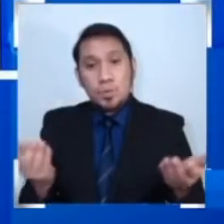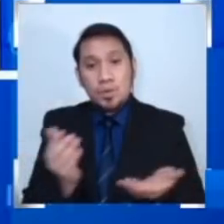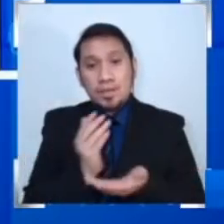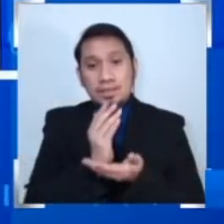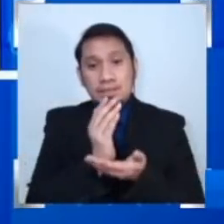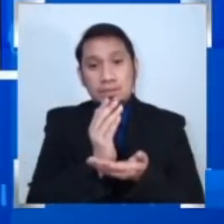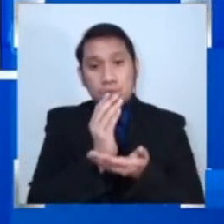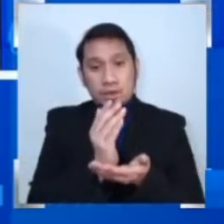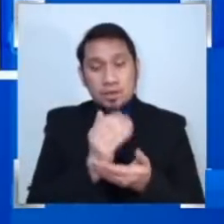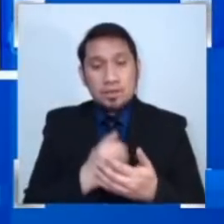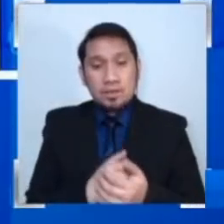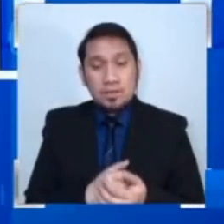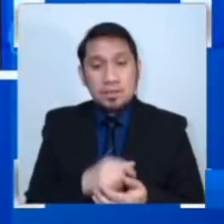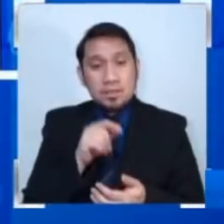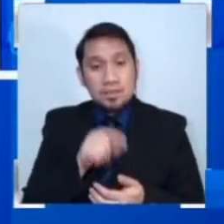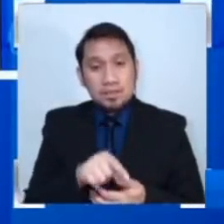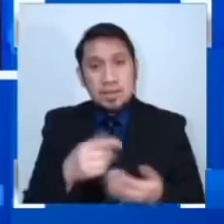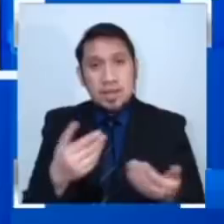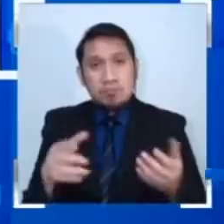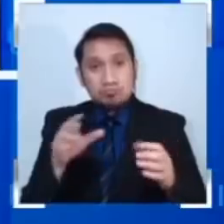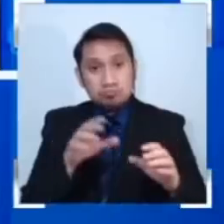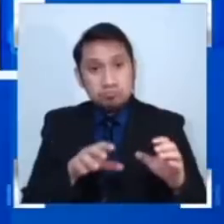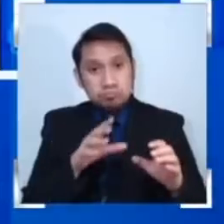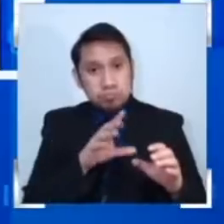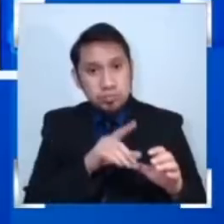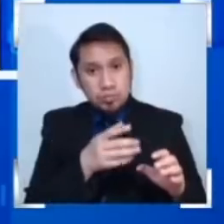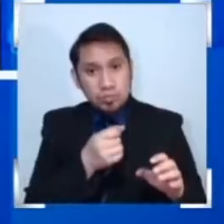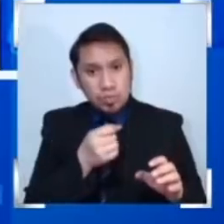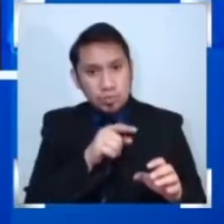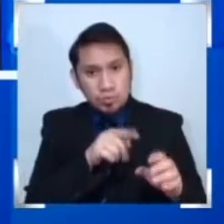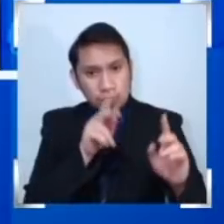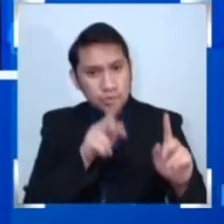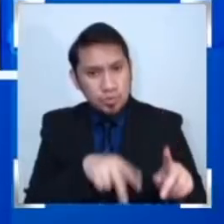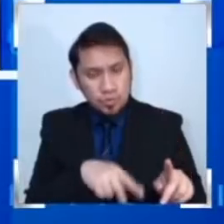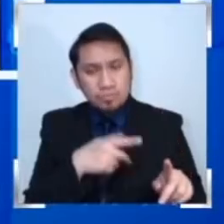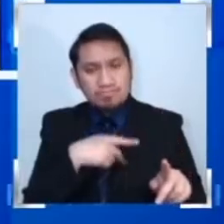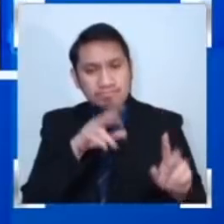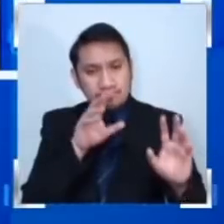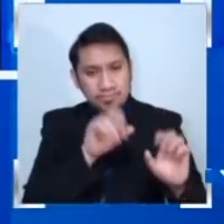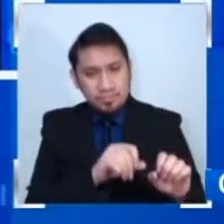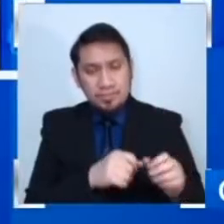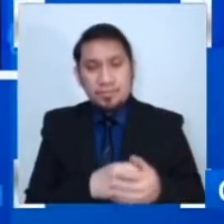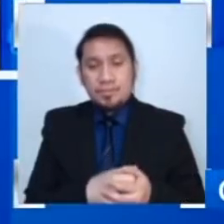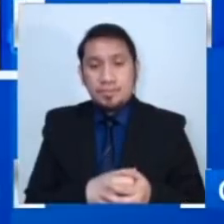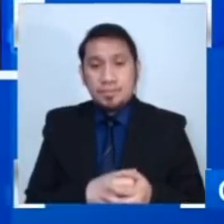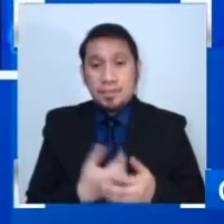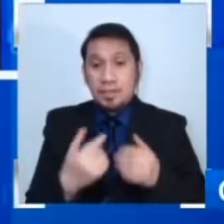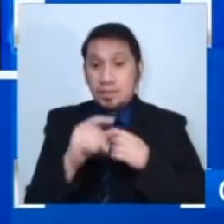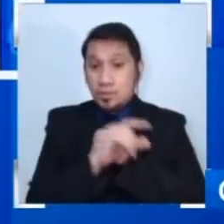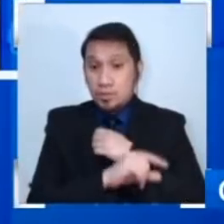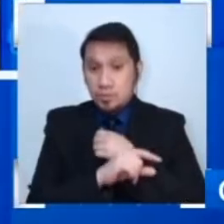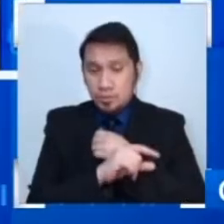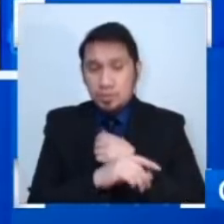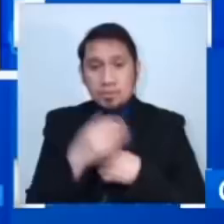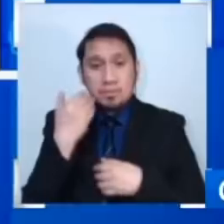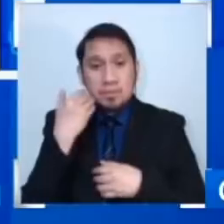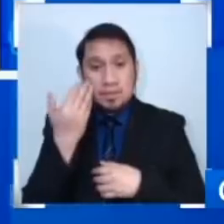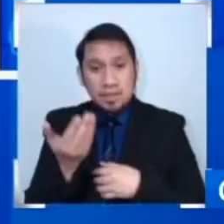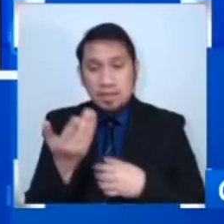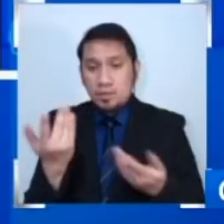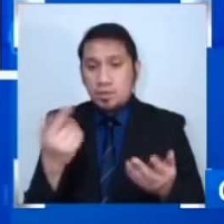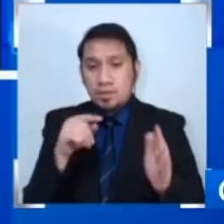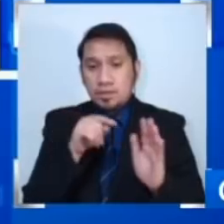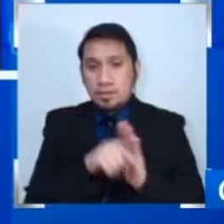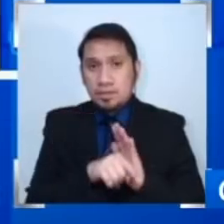may dala ng kemikal na walang pahayag. Mag-ina sa Katanawan, Quezon, patay sa pananaksak. Suspek ang mismong anak